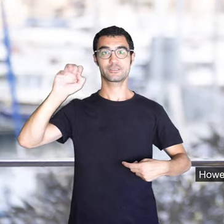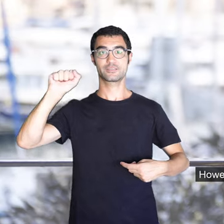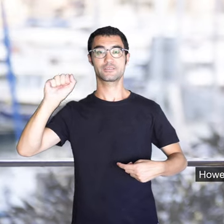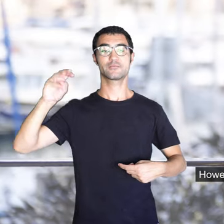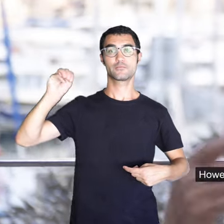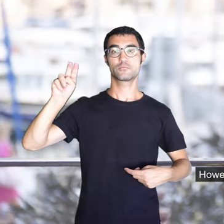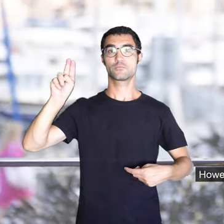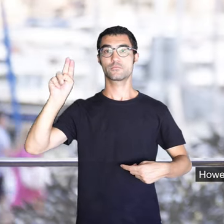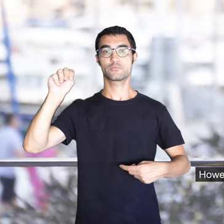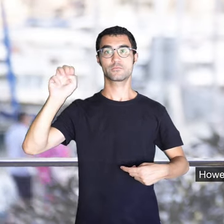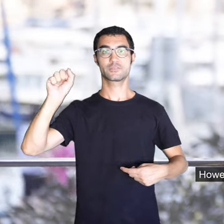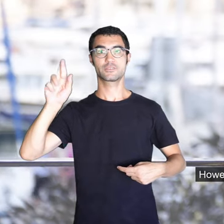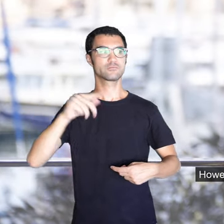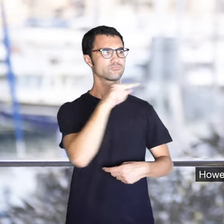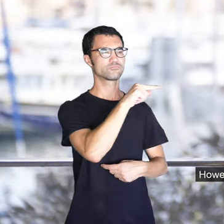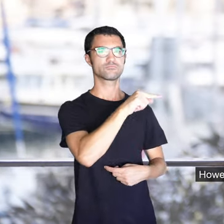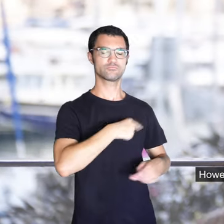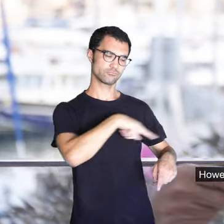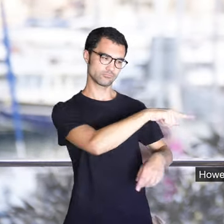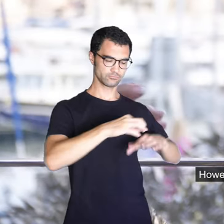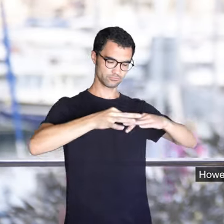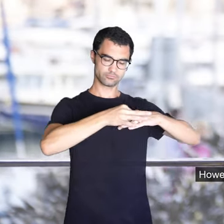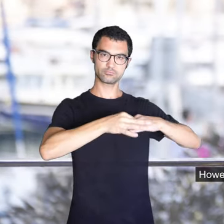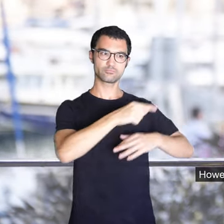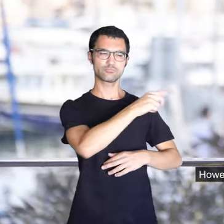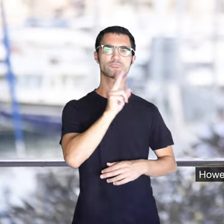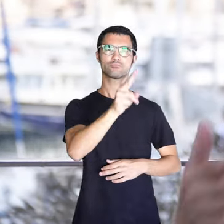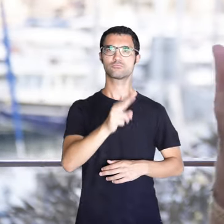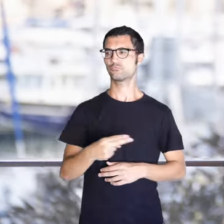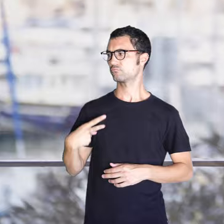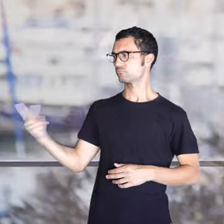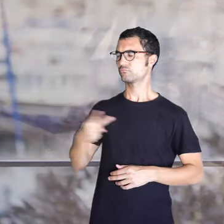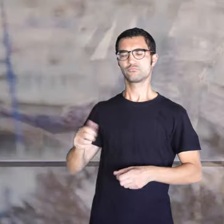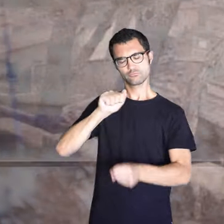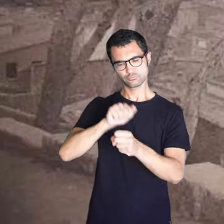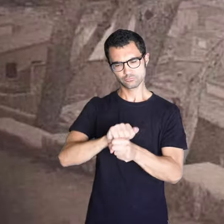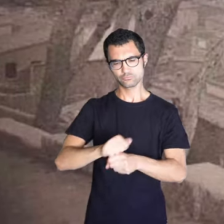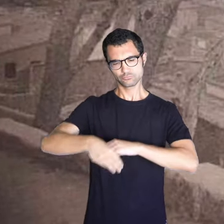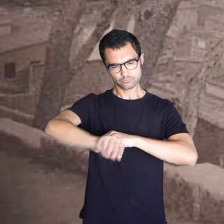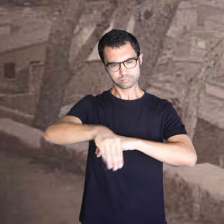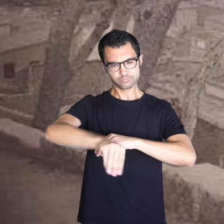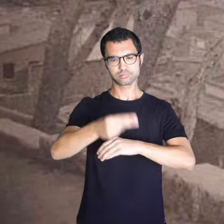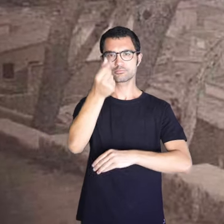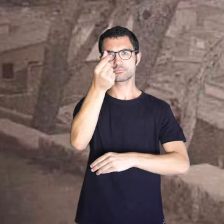com que jo havia fet tanta feina com ell i estava pagada de tots dos que volia que dugués el meu nom.